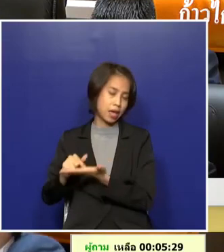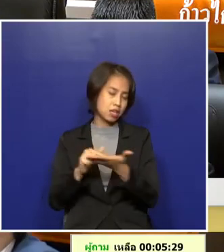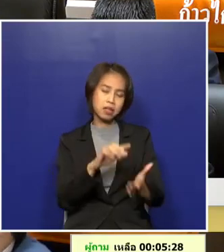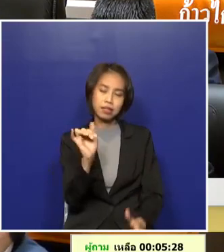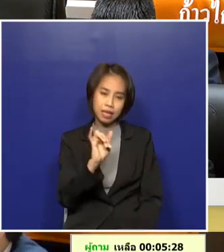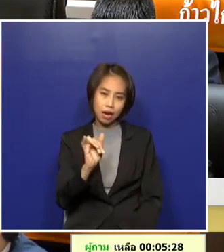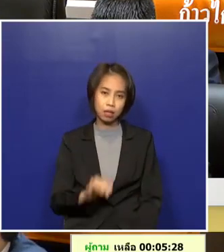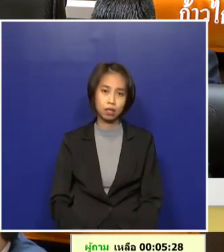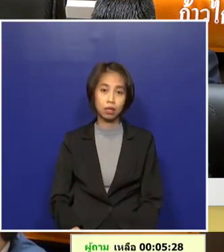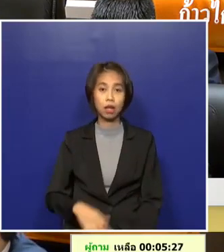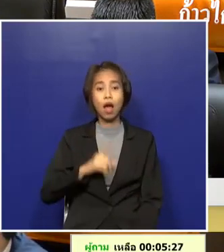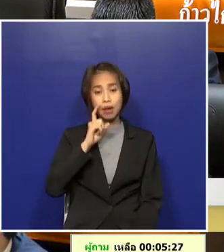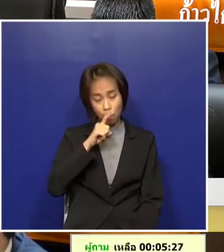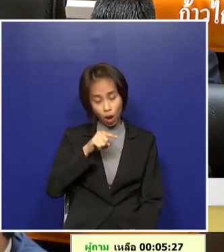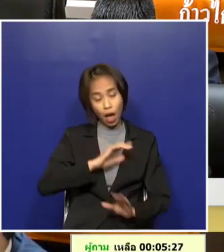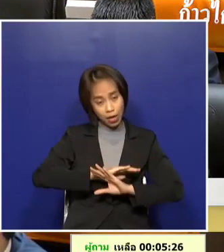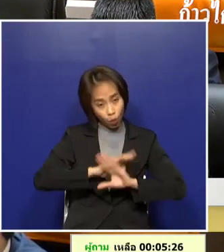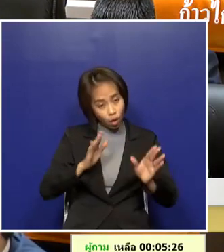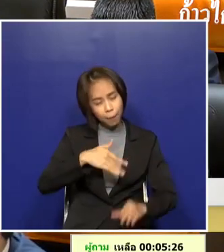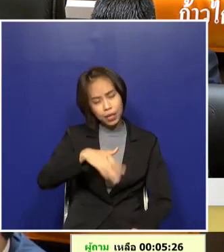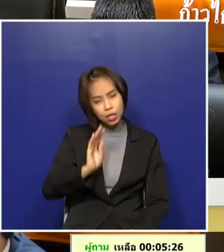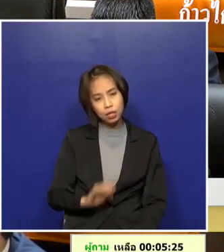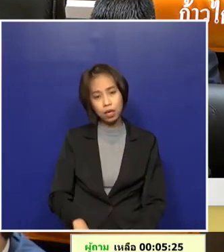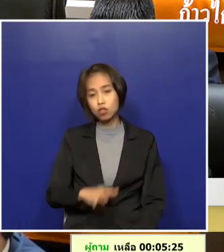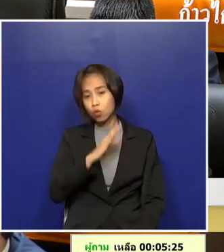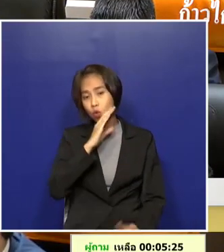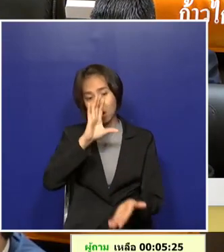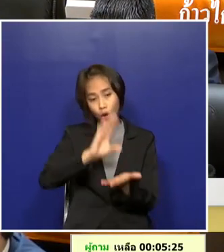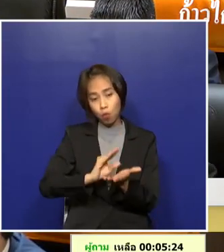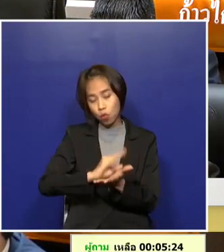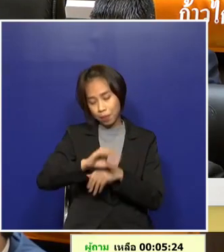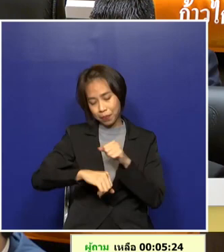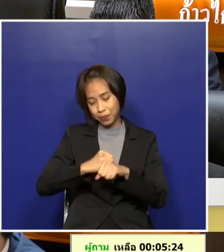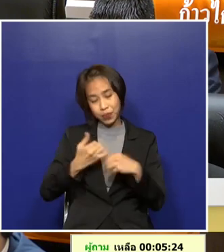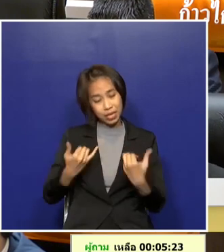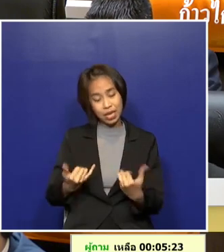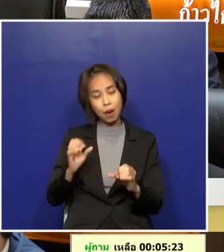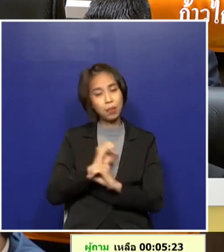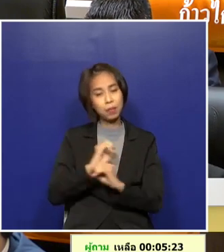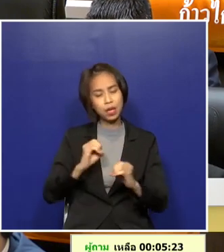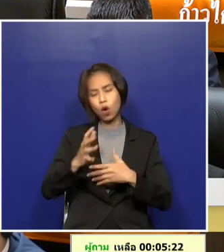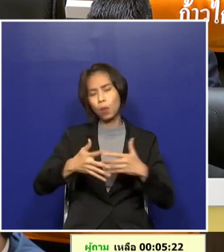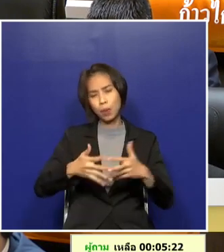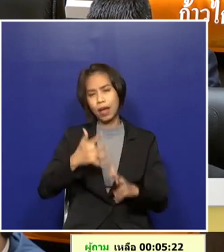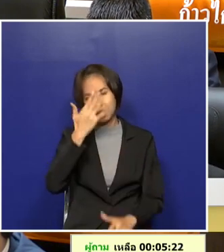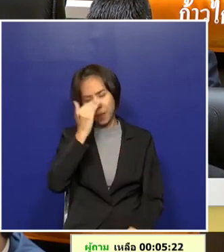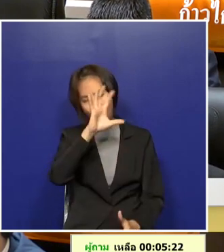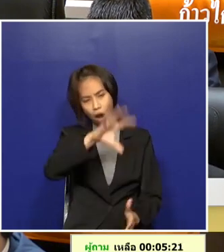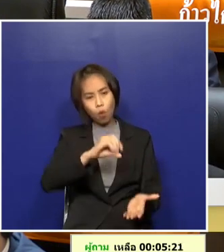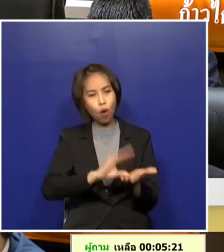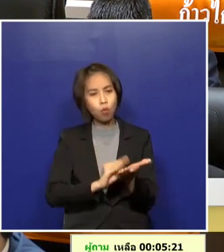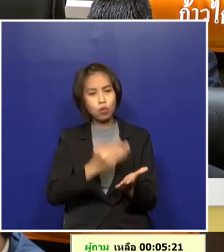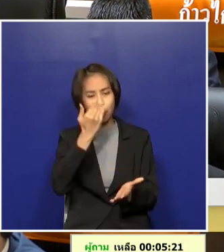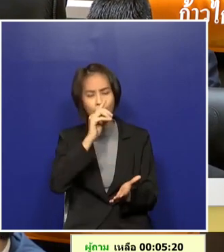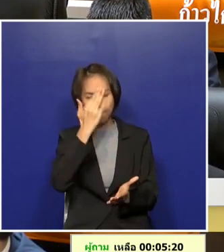ายครับว่ายกเลิกไปได้ไหมยกเลิกไปถ้าไม่มีข้อมูลปีล่าสุดก็ไม่เป็นไรครับ ผมก็ไม่เข้าใจว่าทำไมต้องใช้เพราะว่าทุกคนก็ล